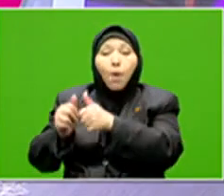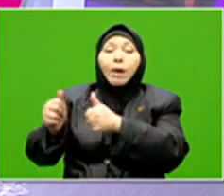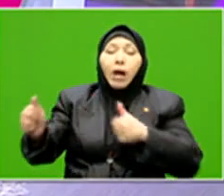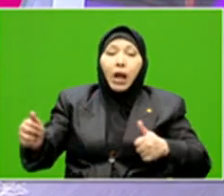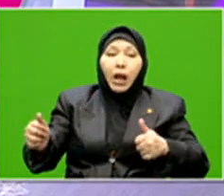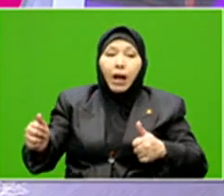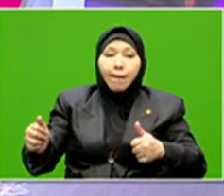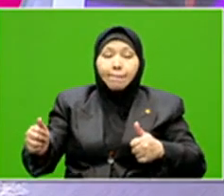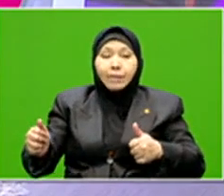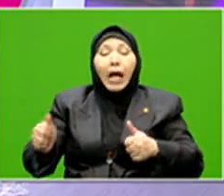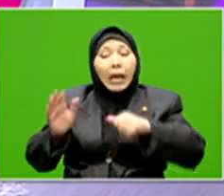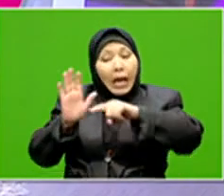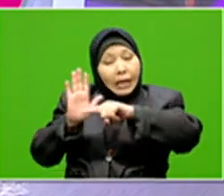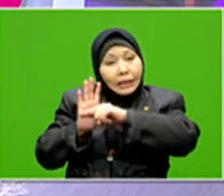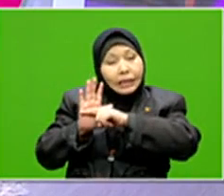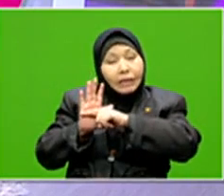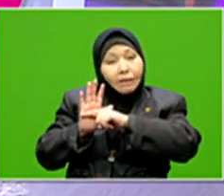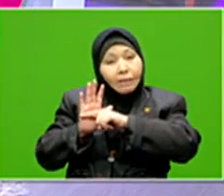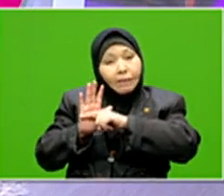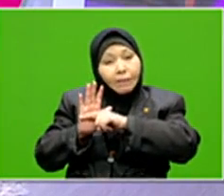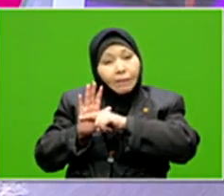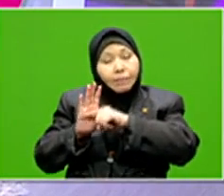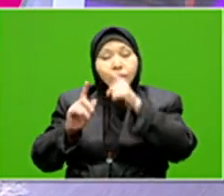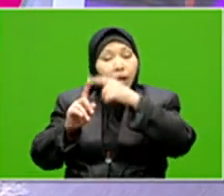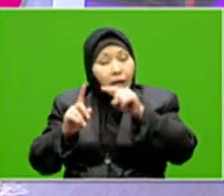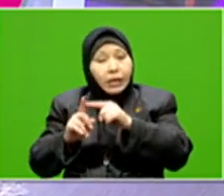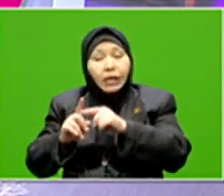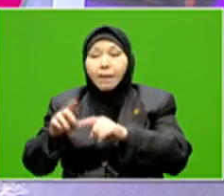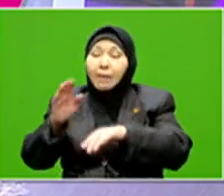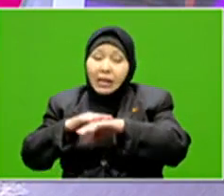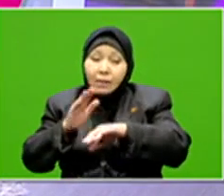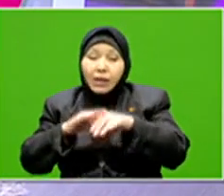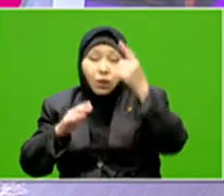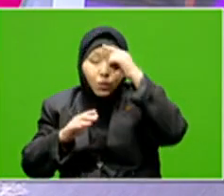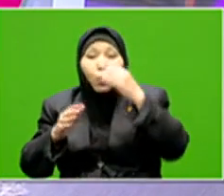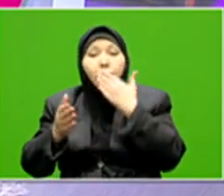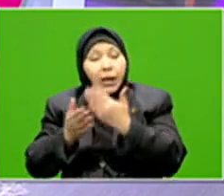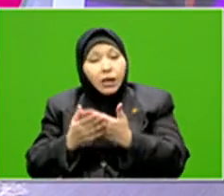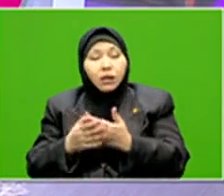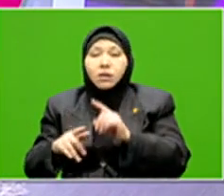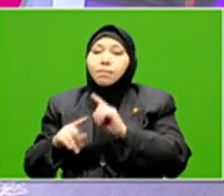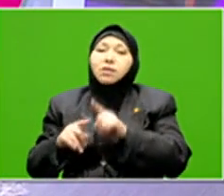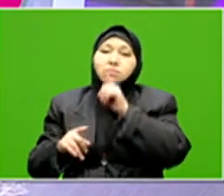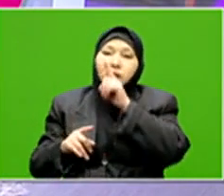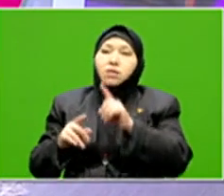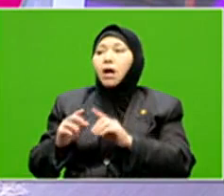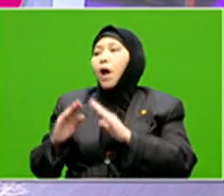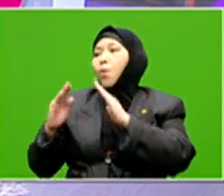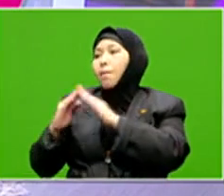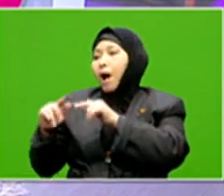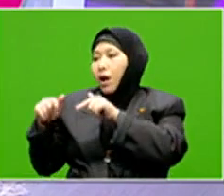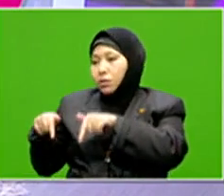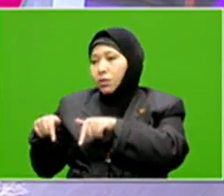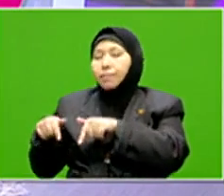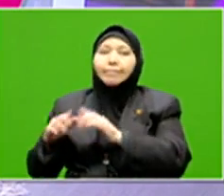impak negatif, ya. Maksudnya bila diajak kepada kebaikan, rupa-rupanya yang di rumah belum lagi, ataupun